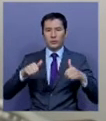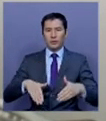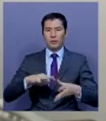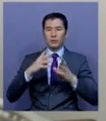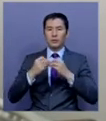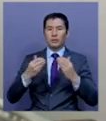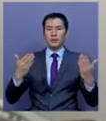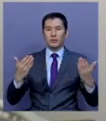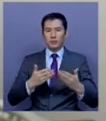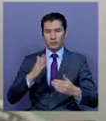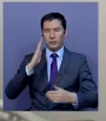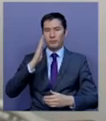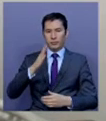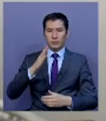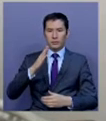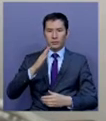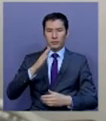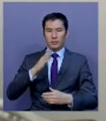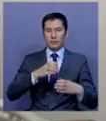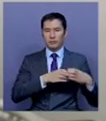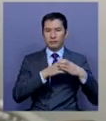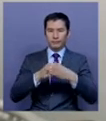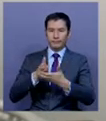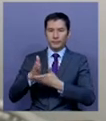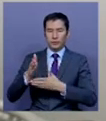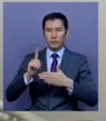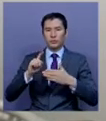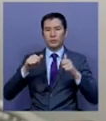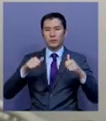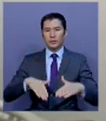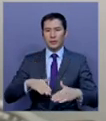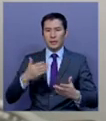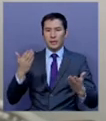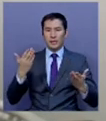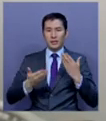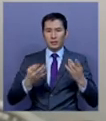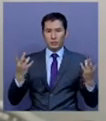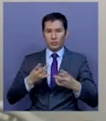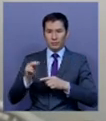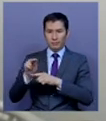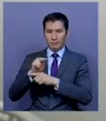бергеннен кейін сол қорытындысы нәтижесі бойынша енді ары қарай уже шешім шығарамыз. Егер бекітілу керек десе, онда